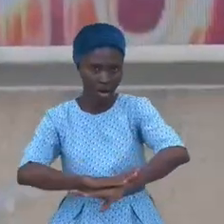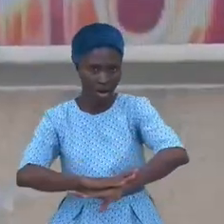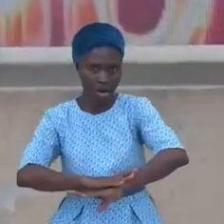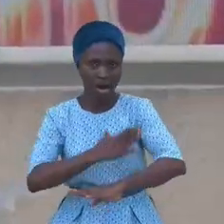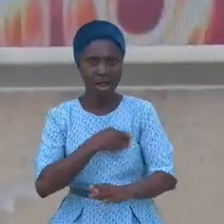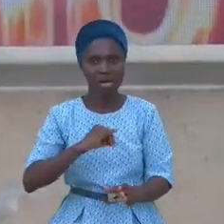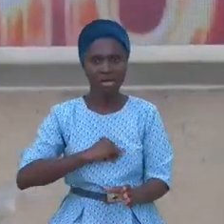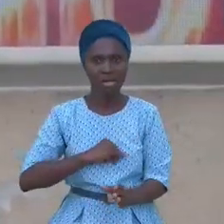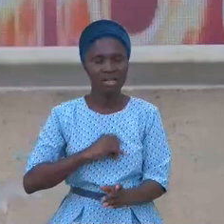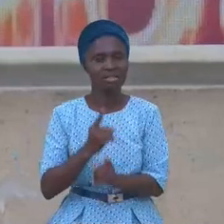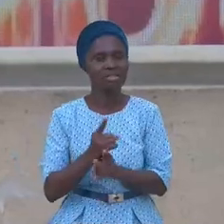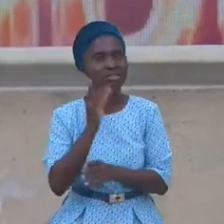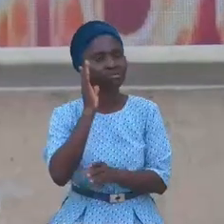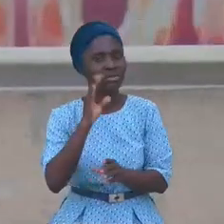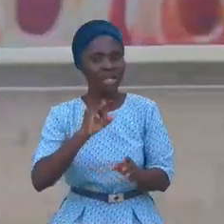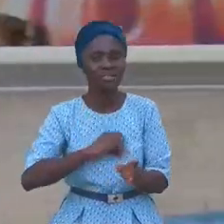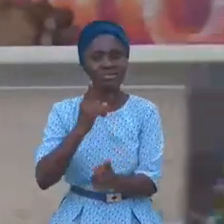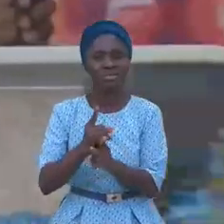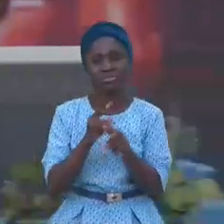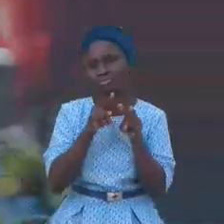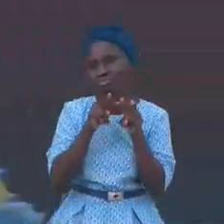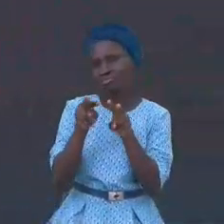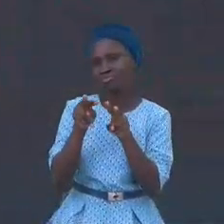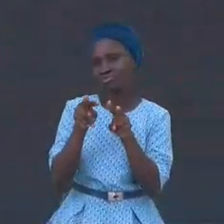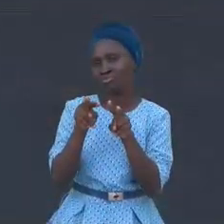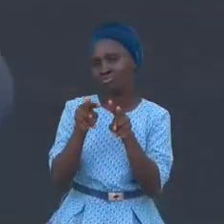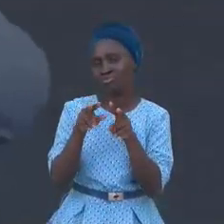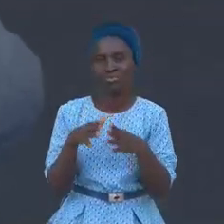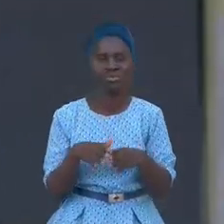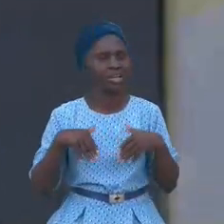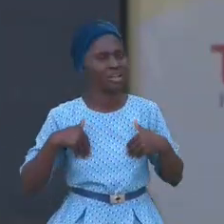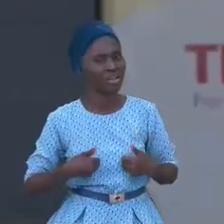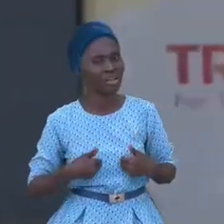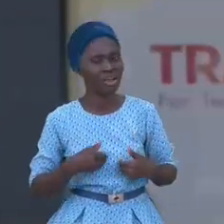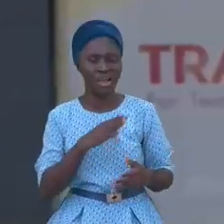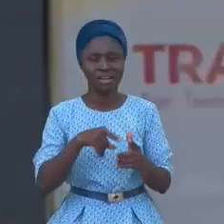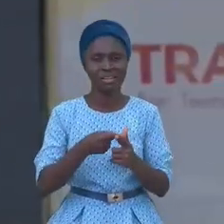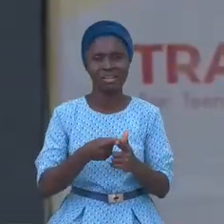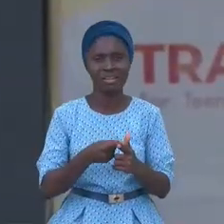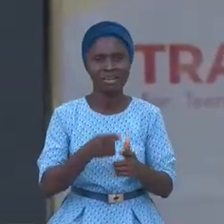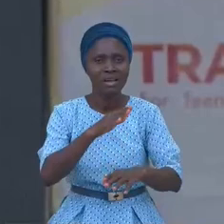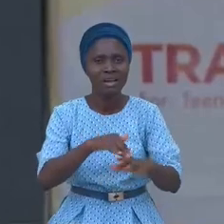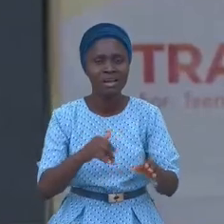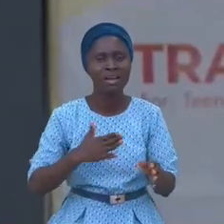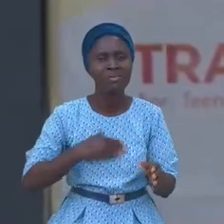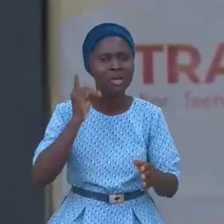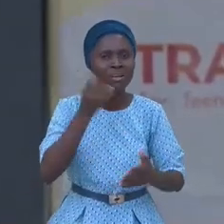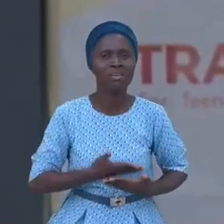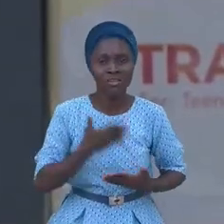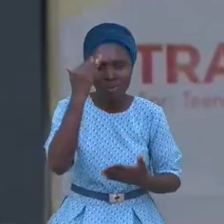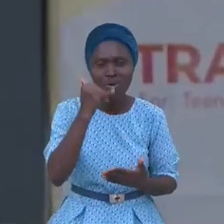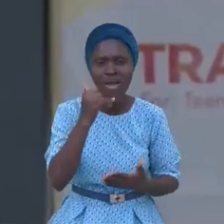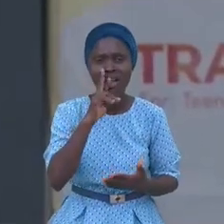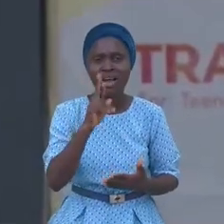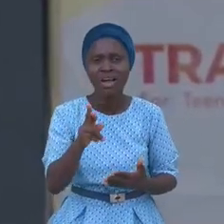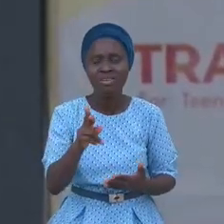et il est comme ça. Et je viens, il dit, mon fils, ma fille, qu'est-ce que tu attends? Il dit,